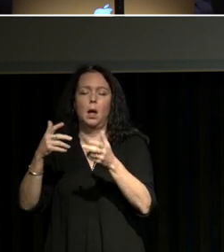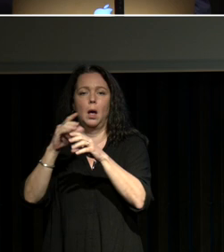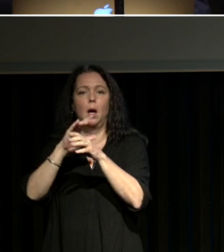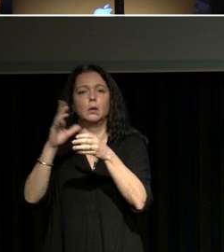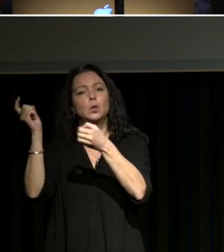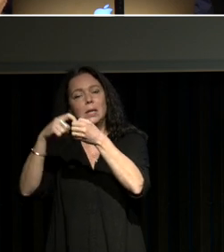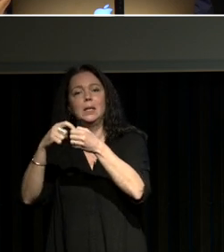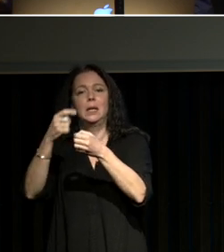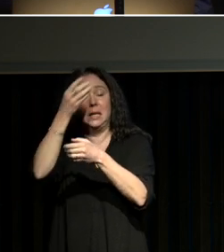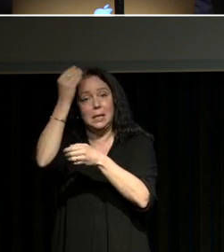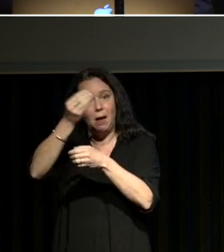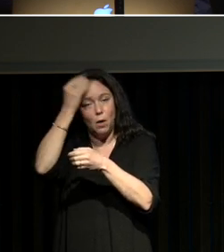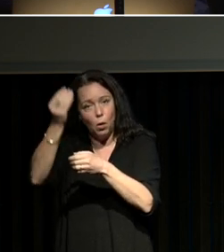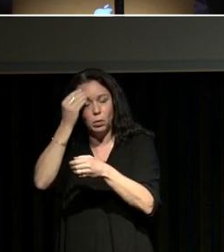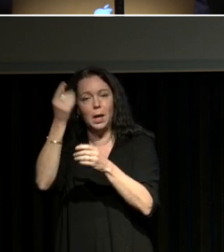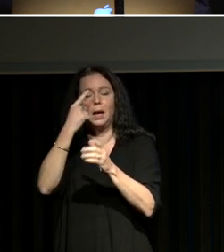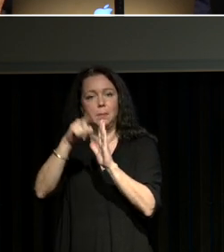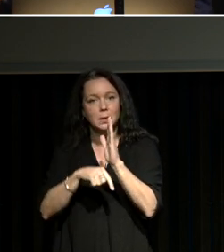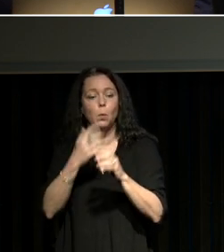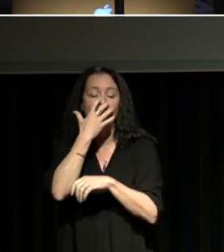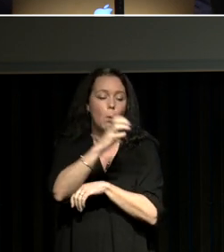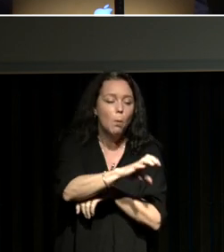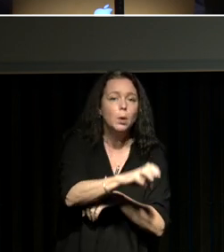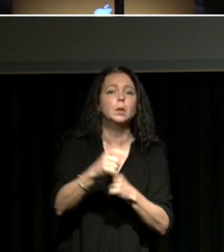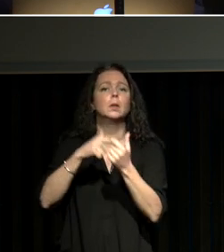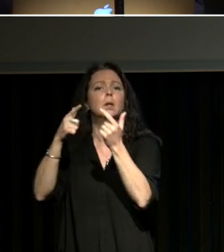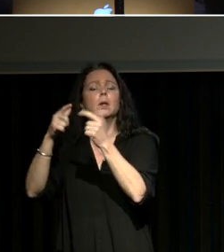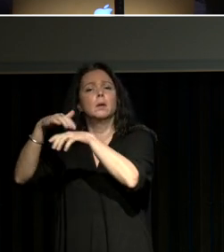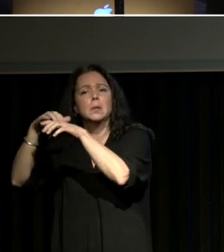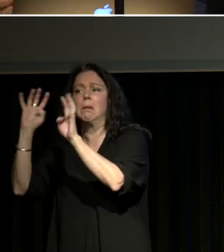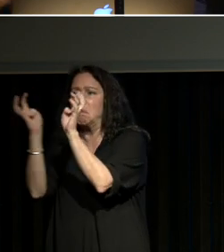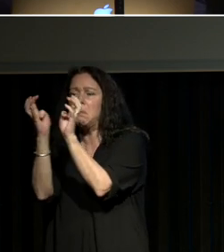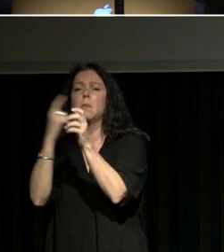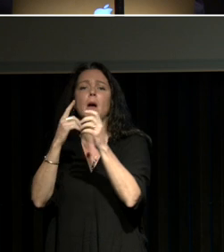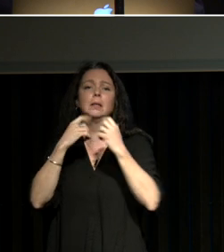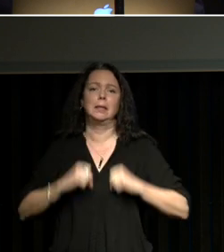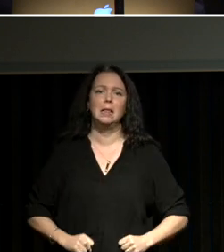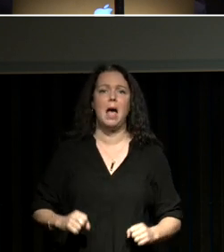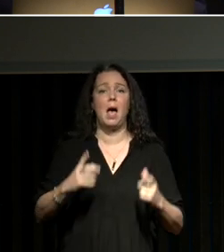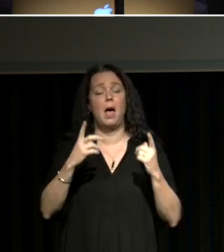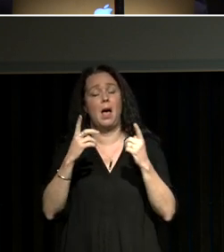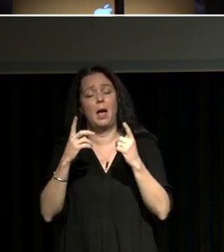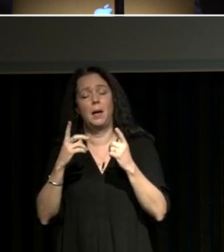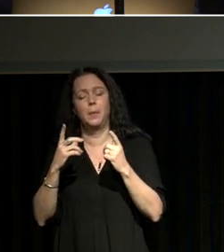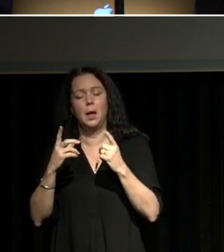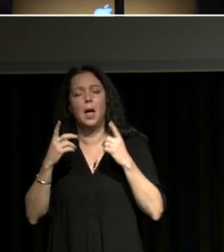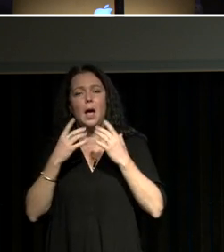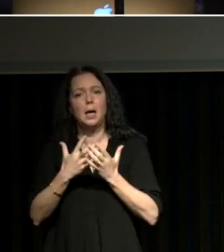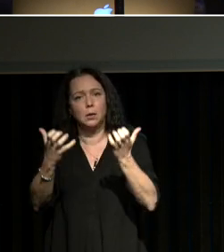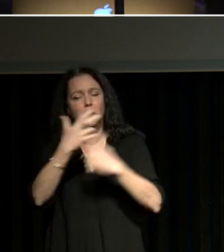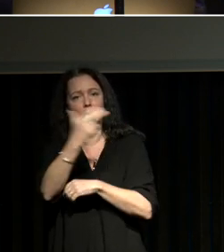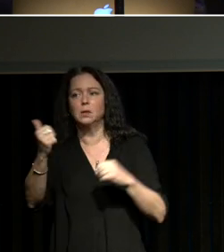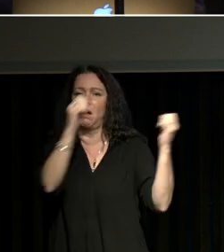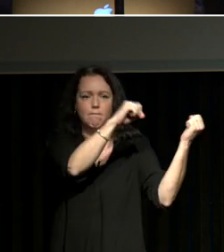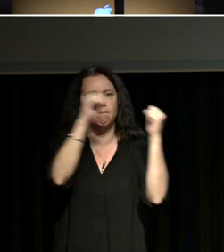le Comité consultatif national d'éthique. Ça a été voté dans les deux chambres, à l'Assemblée nationale, au Sénat. Des protocoles ont été édictés